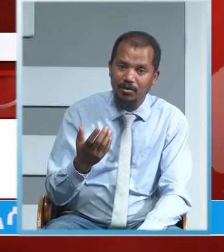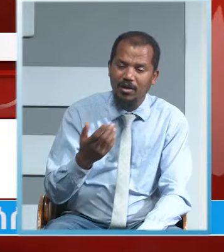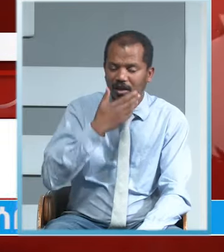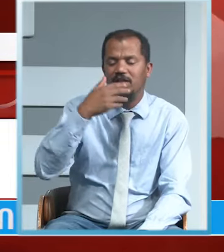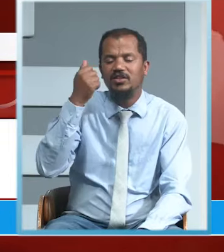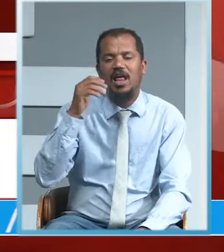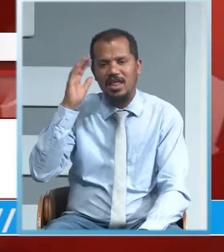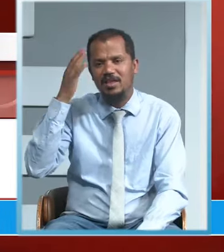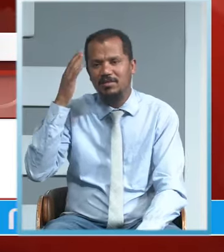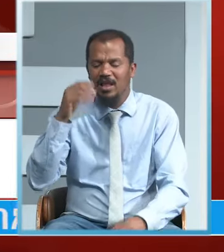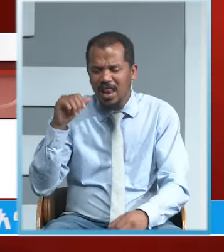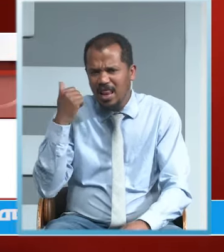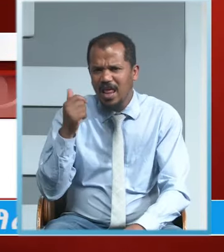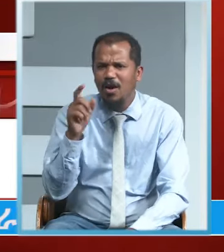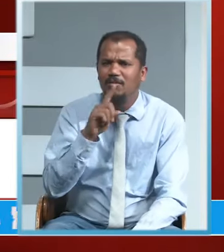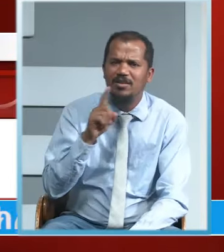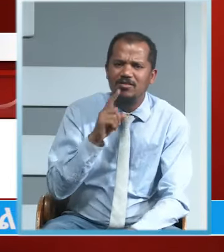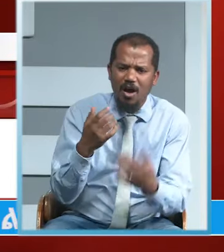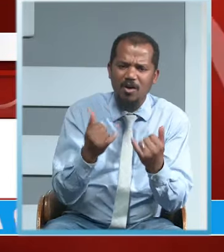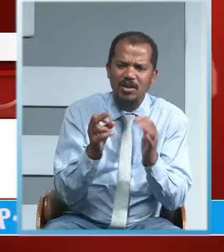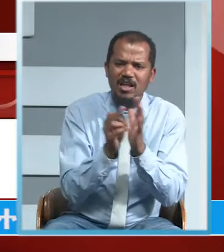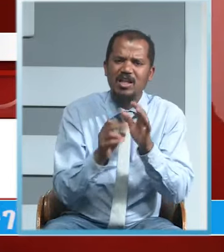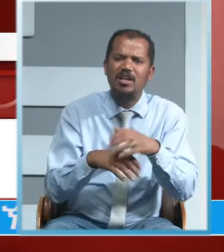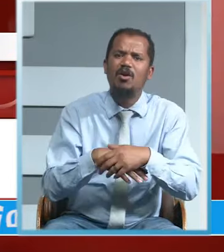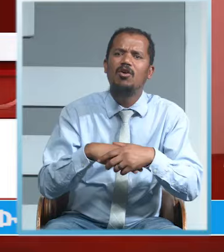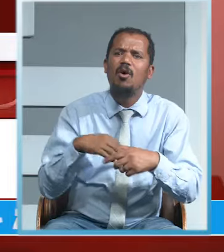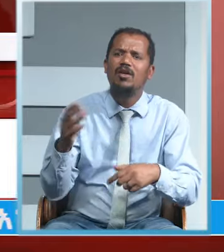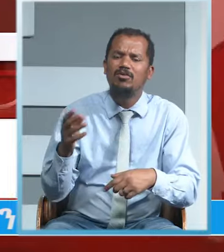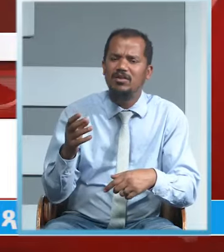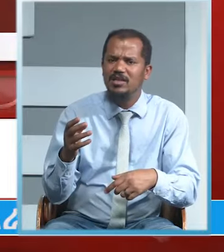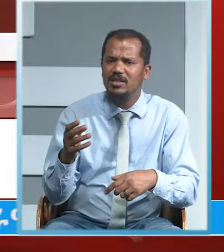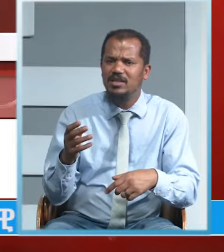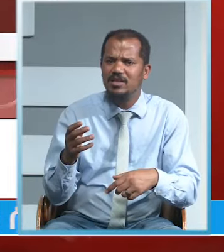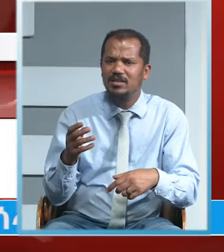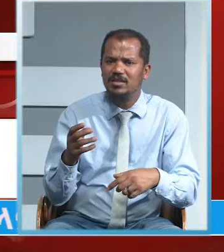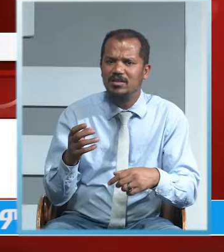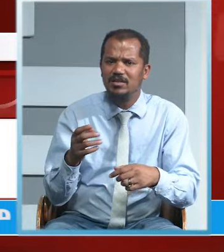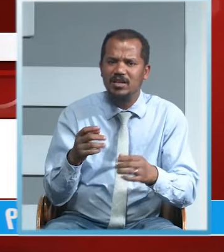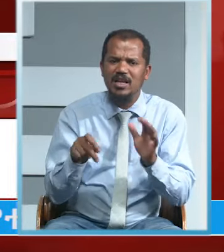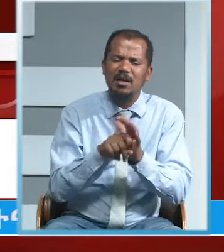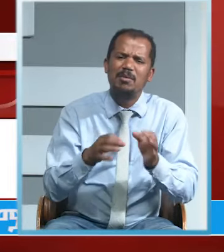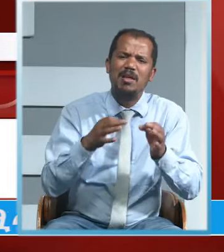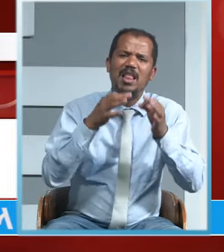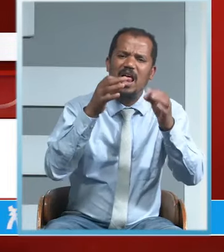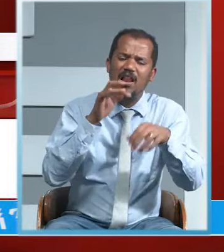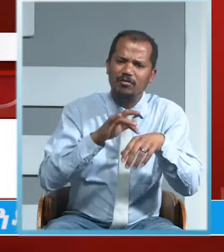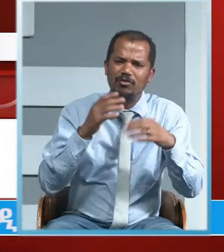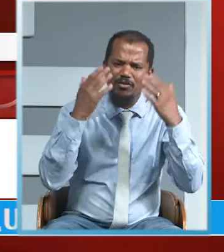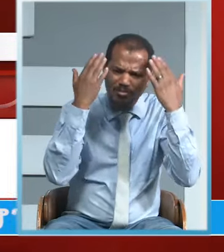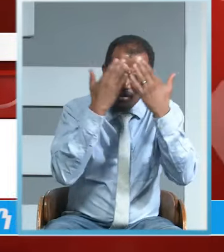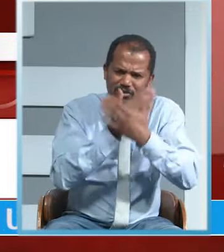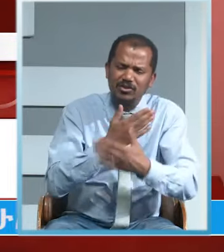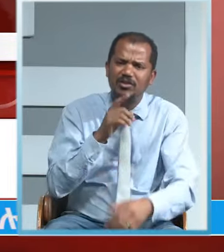የተሻለ ይመስለኛል። ሌላው ነገር ደግሞ በተለይ አሁን ከህገወጥ መስፋጫ ተያይዞ የሚፈጸሙ የደንብ መተላለፎች ላይ በምሽት ነው ሌላ